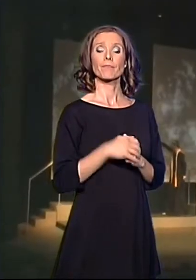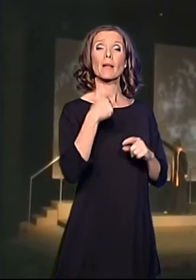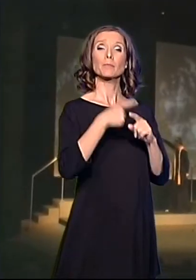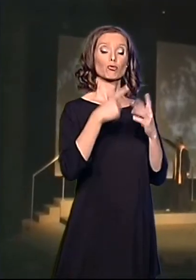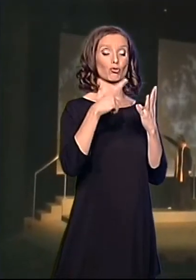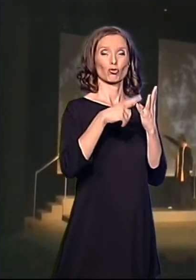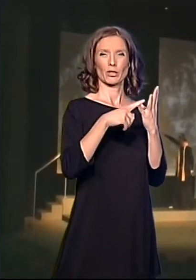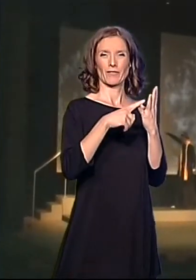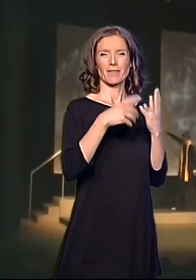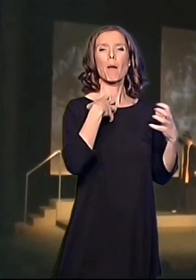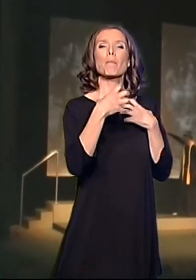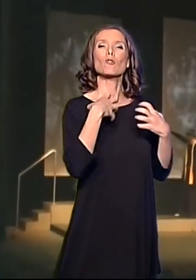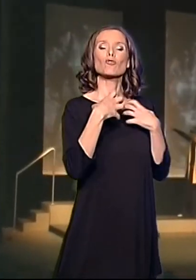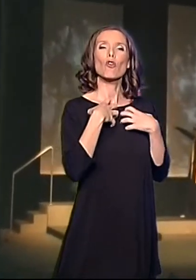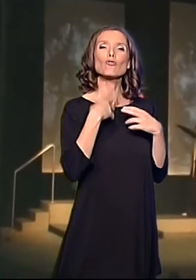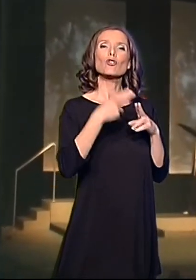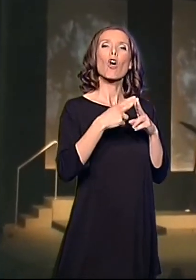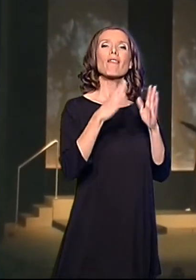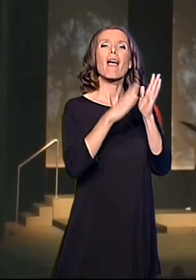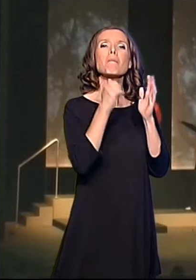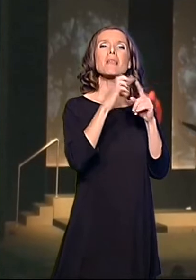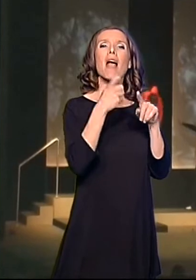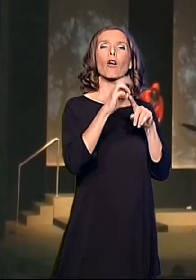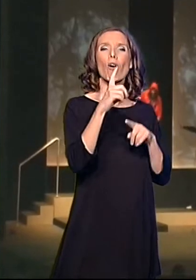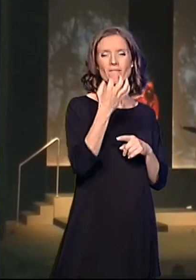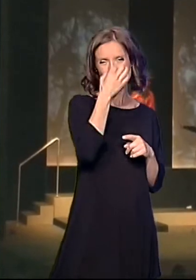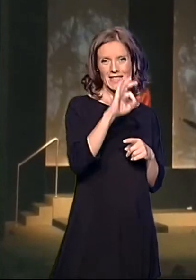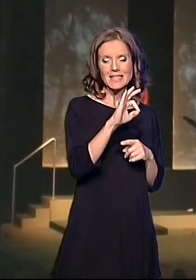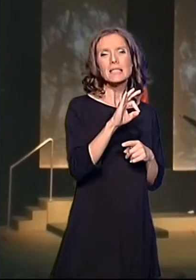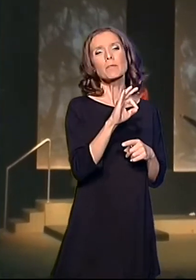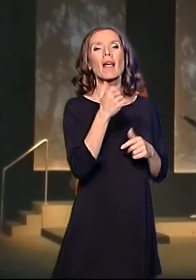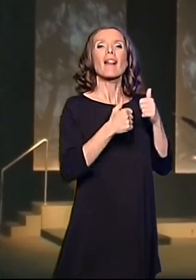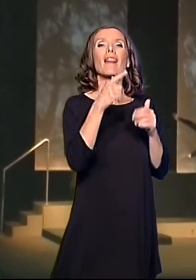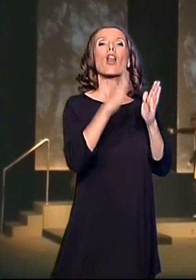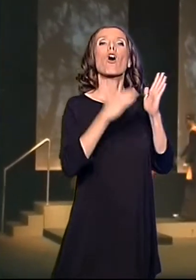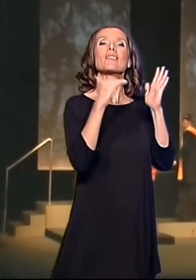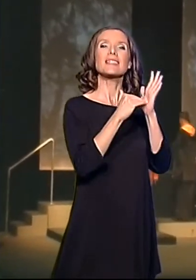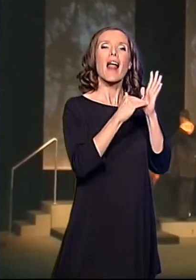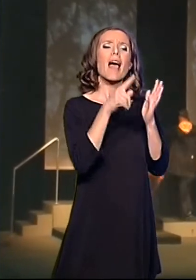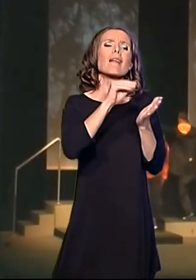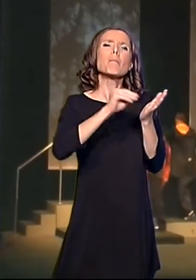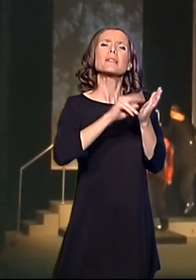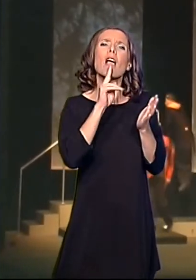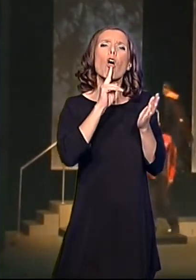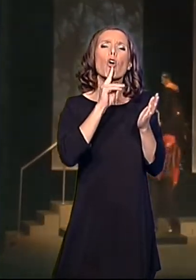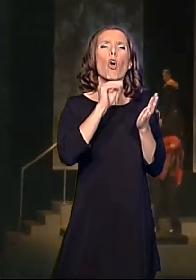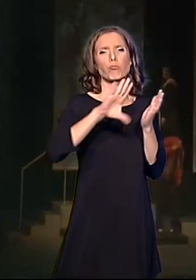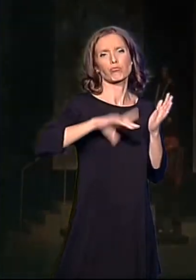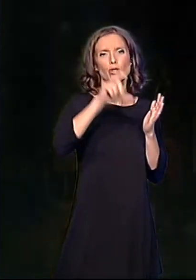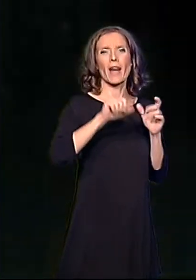i pozorišnu predstavu Miljakovac, to jest Novi Zeland, prema priči Jasminke Petrović.